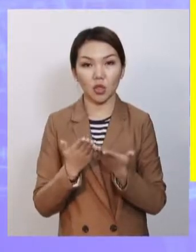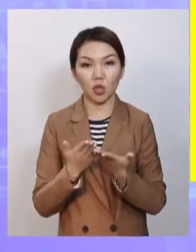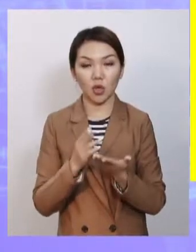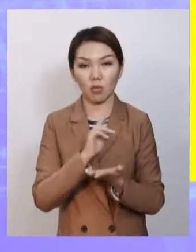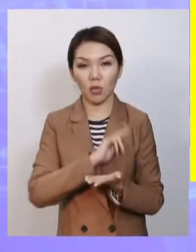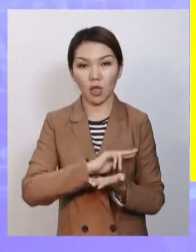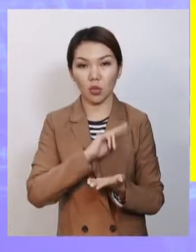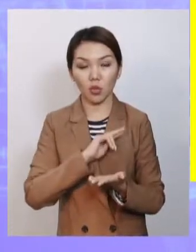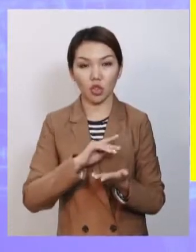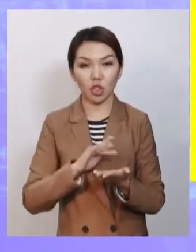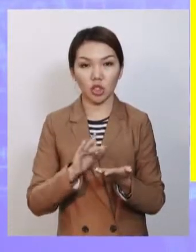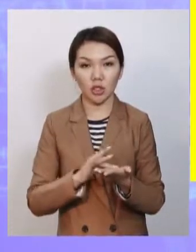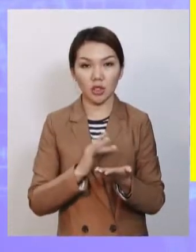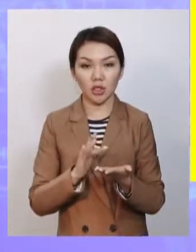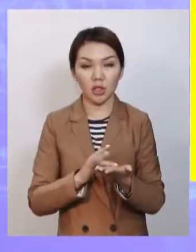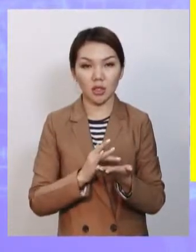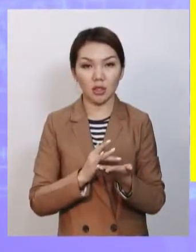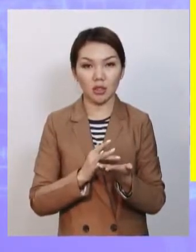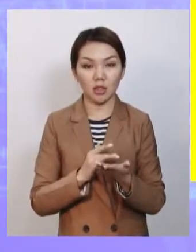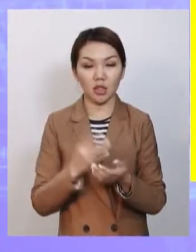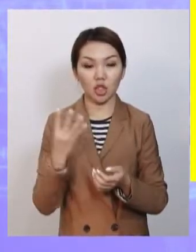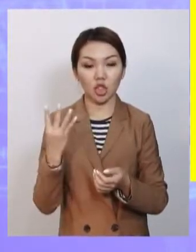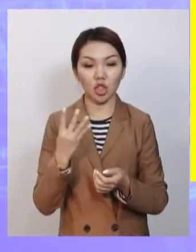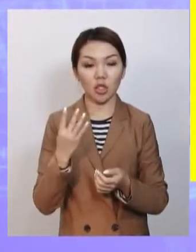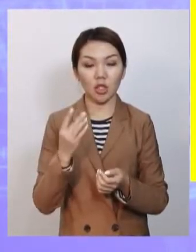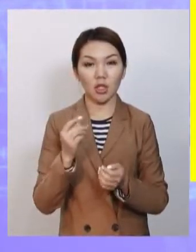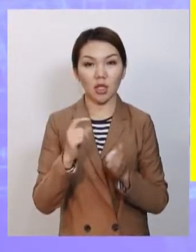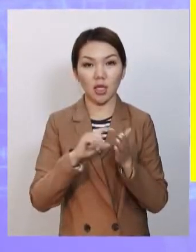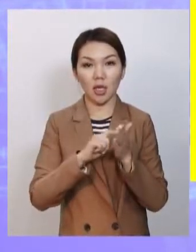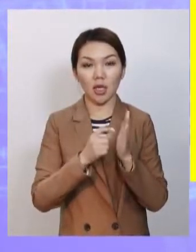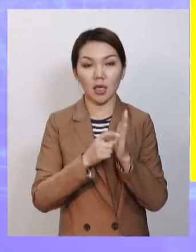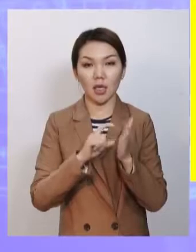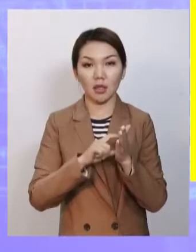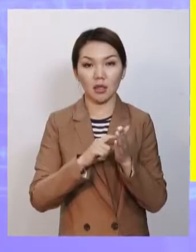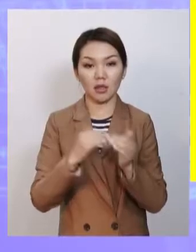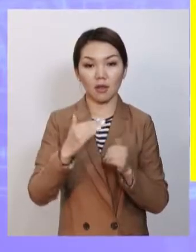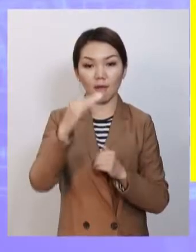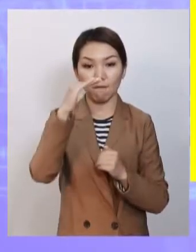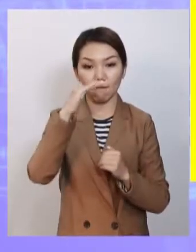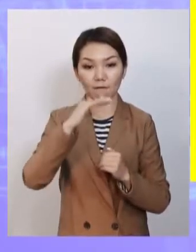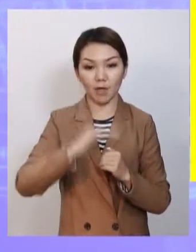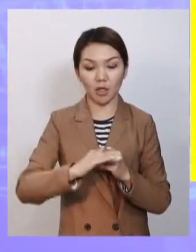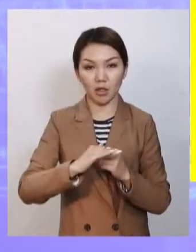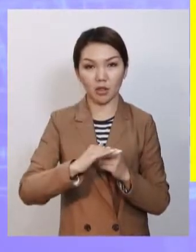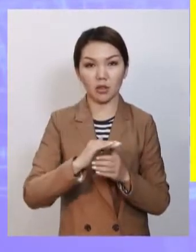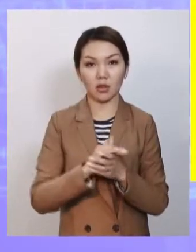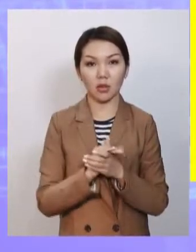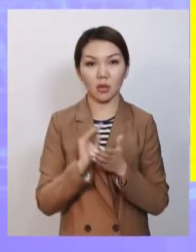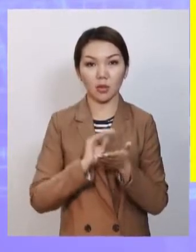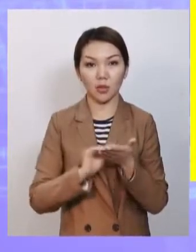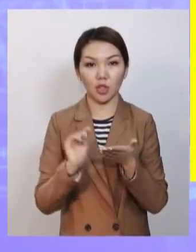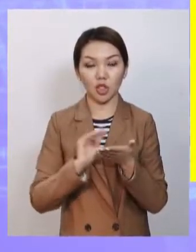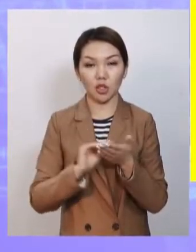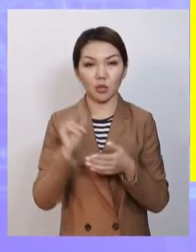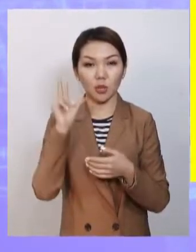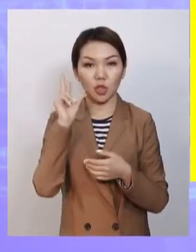тетради отступаем 4 клеточки вниз пишем число